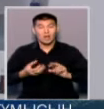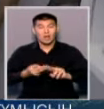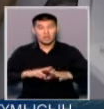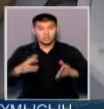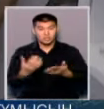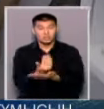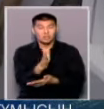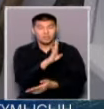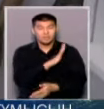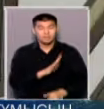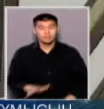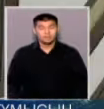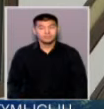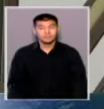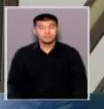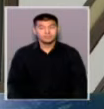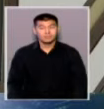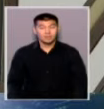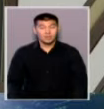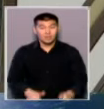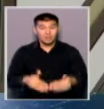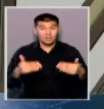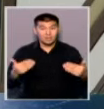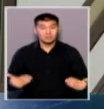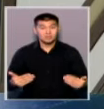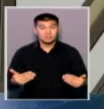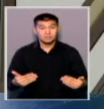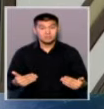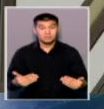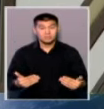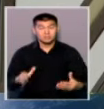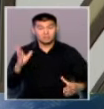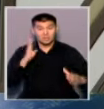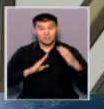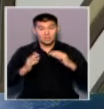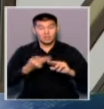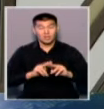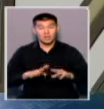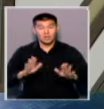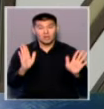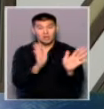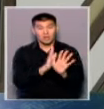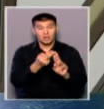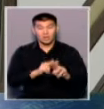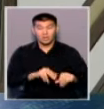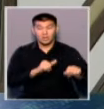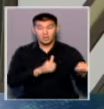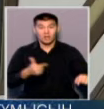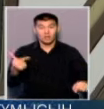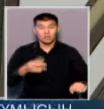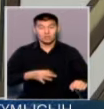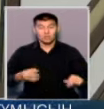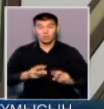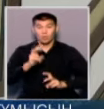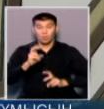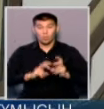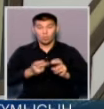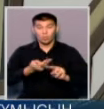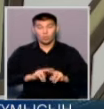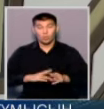орындар иемденіп жүр. Енді біз қазір институт нефтехимической инженерии и экологии Атырау мұнай өңдеу